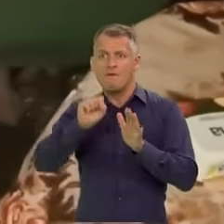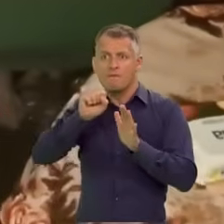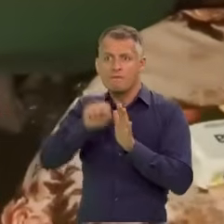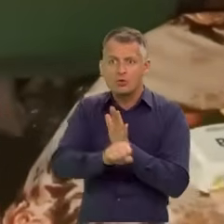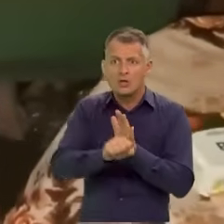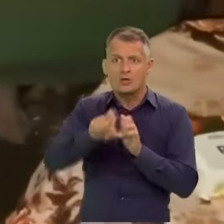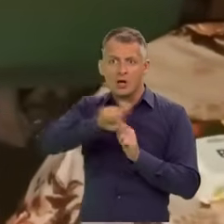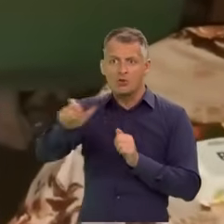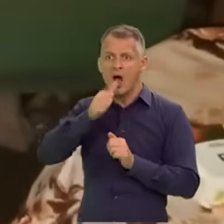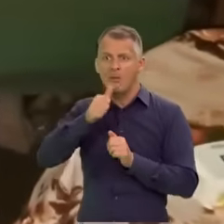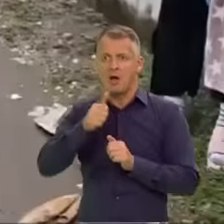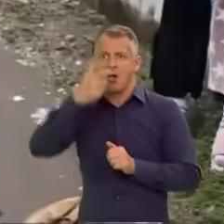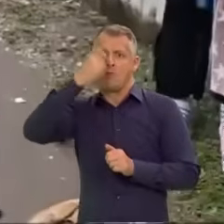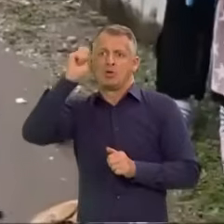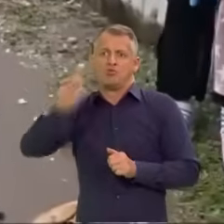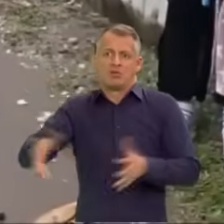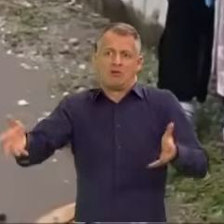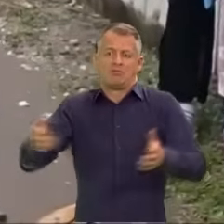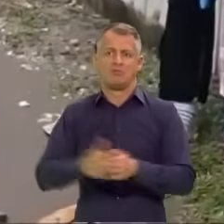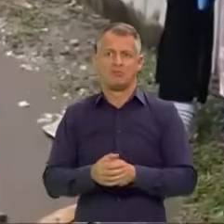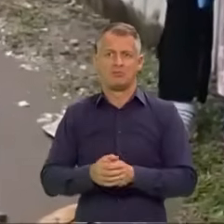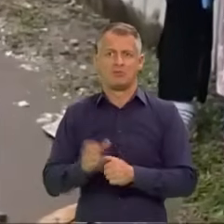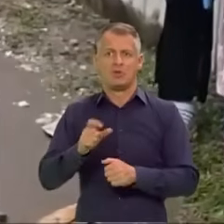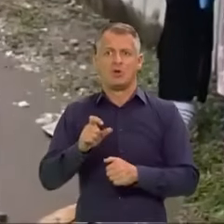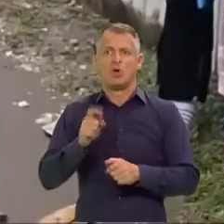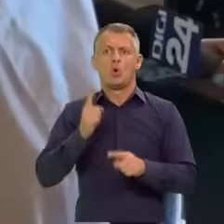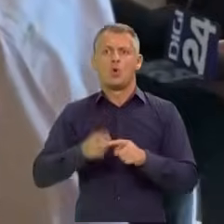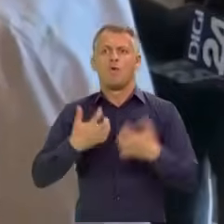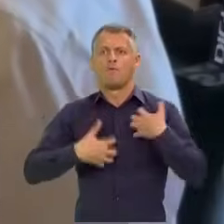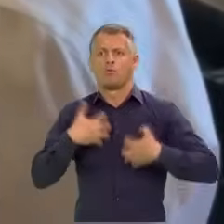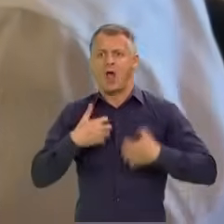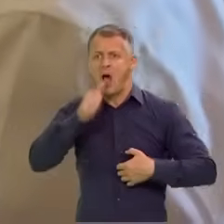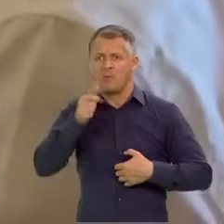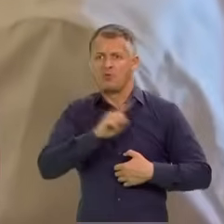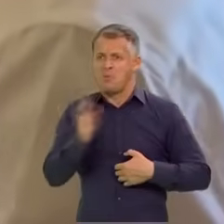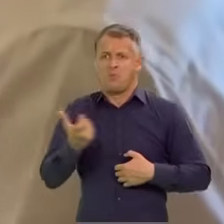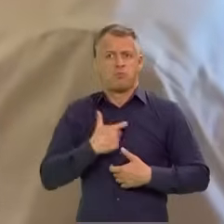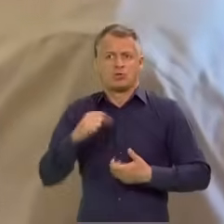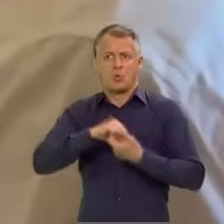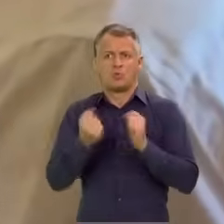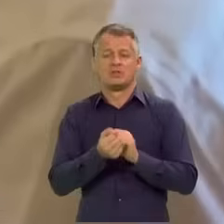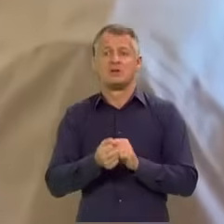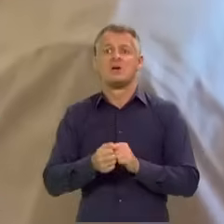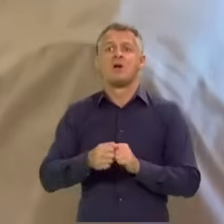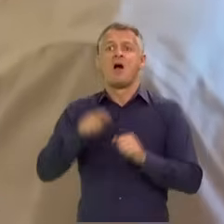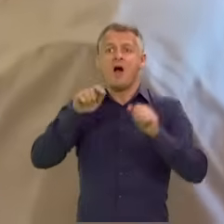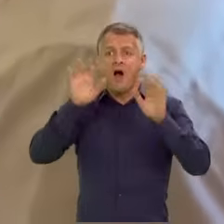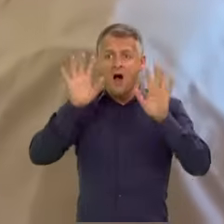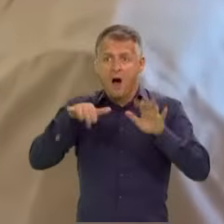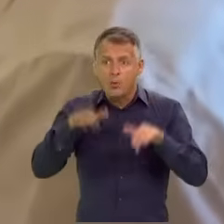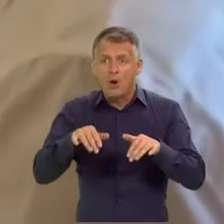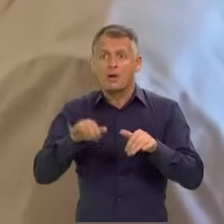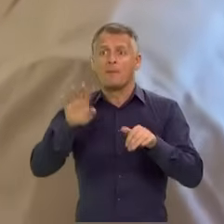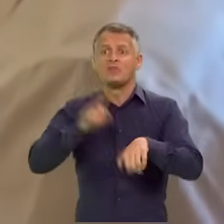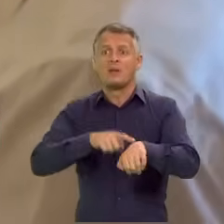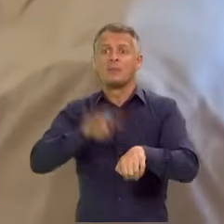am renunțat la chestia asta. Ce să faci cu furia? Păi nu te pui, așa este. Deci a plouat în 48 de ore, cât